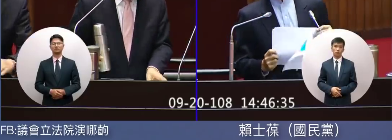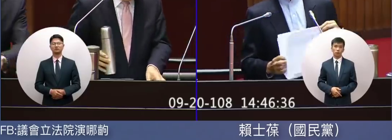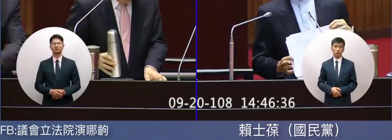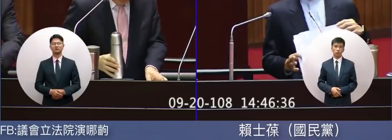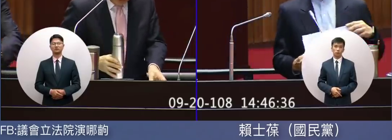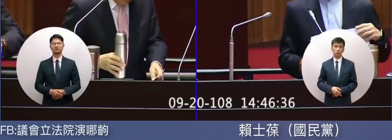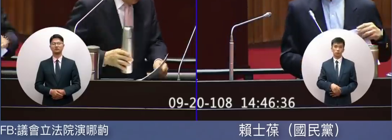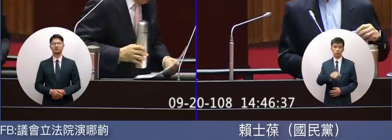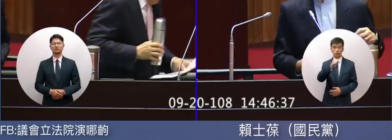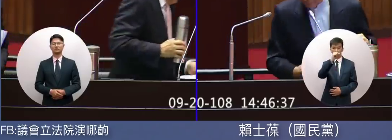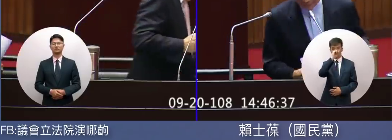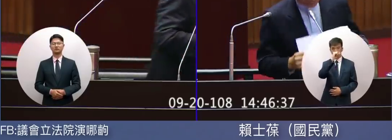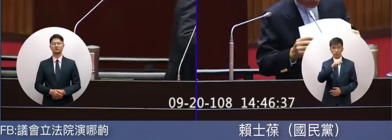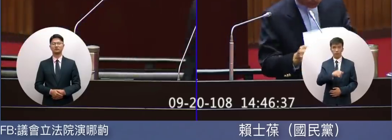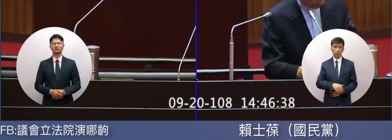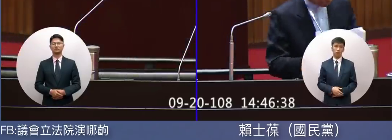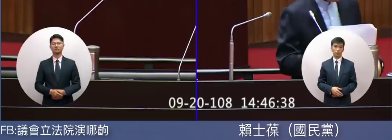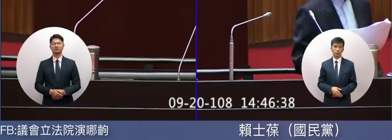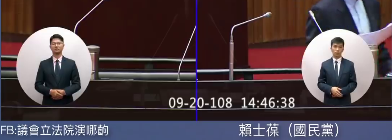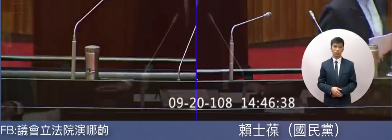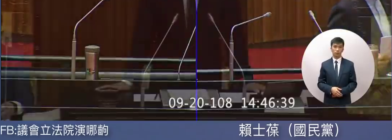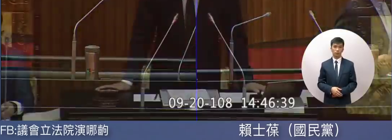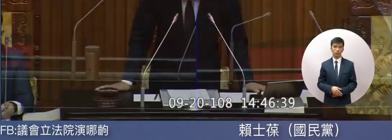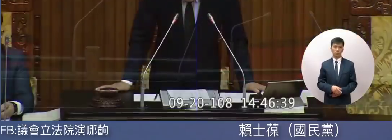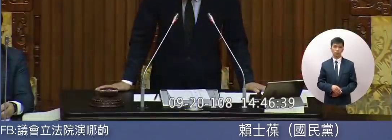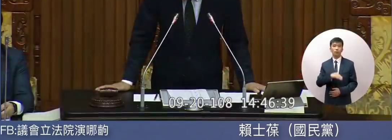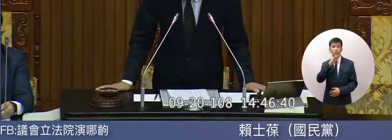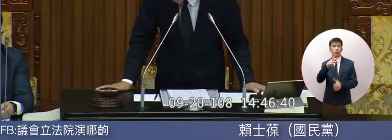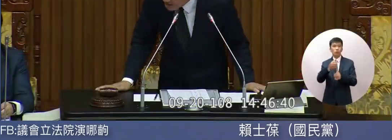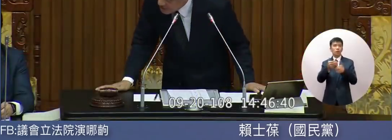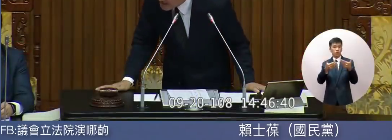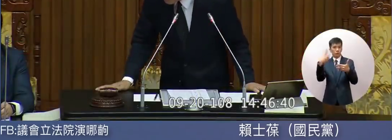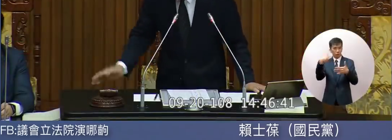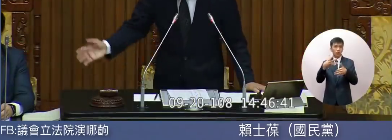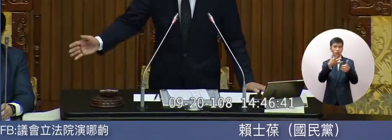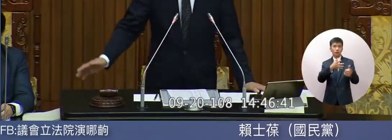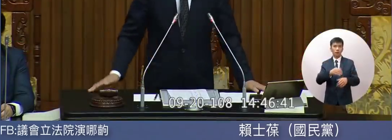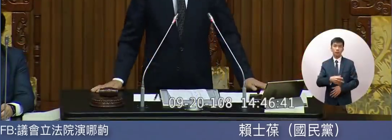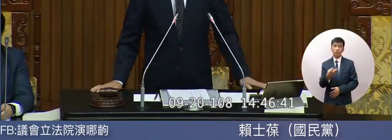好，好了，这个总咨询再来，谢谢赖委员，谢谢苏